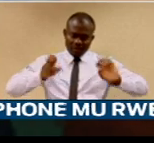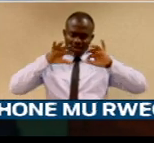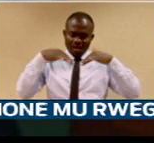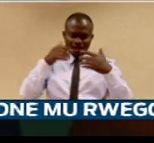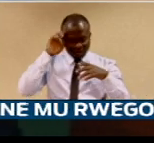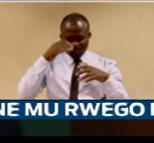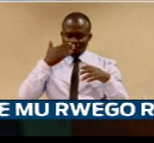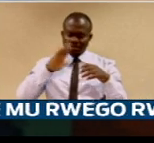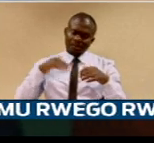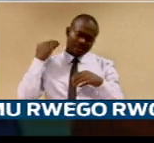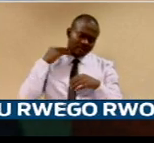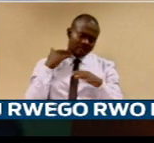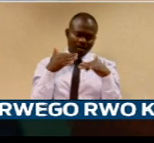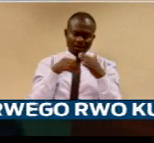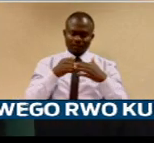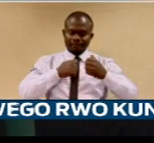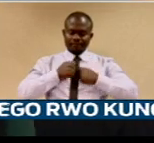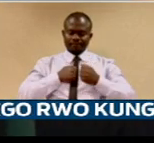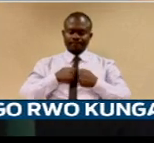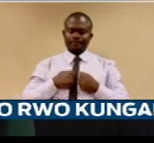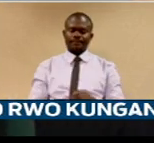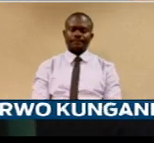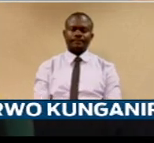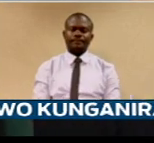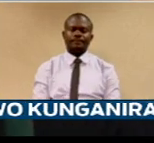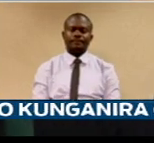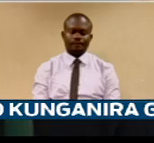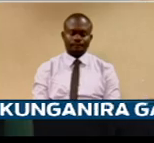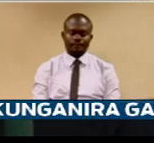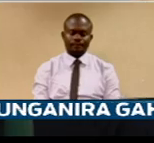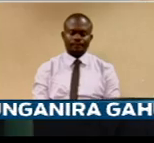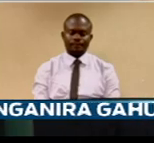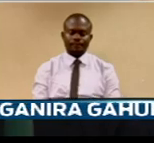ingengabitekerezo ya jenoside ihagaze mu Rwanda. John Bicamumpaka, Televiziyo Rwanda, i Kigali.